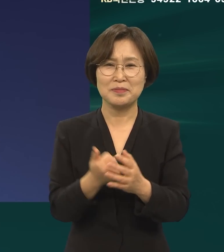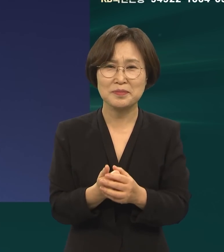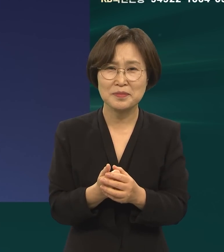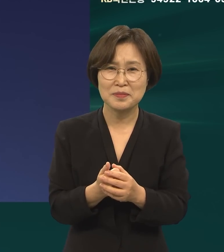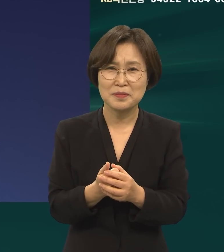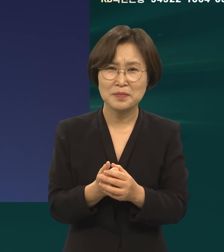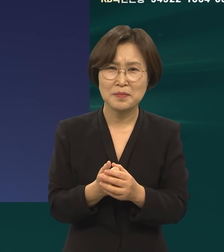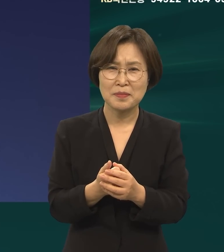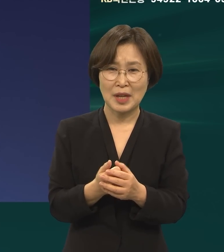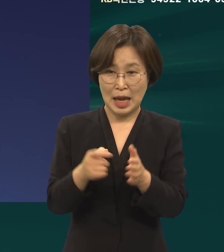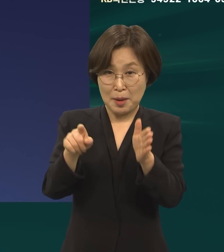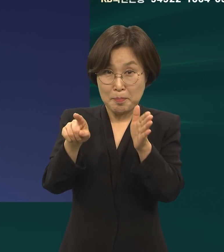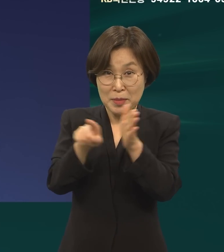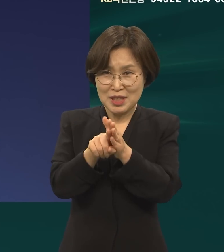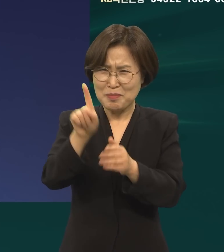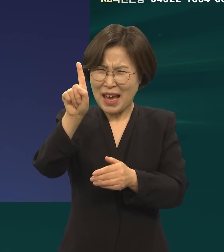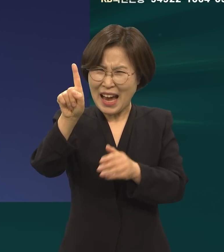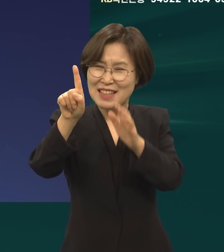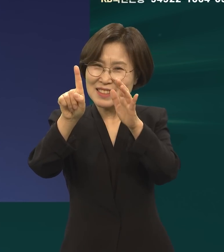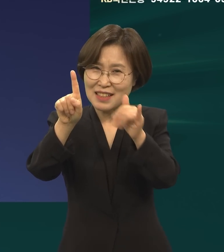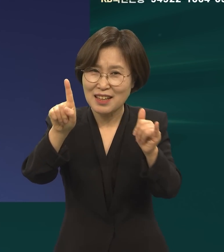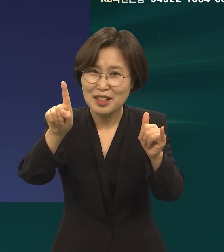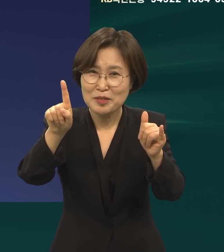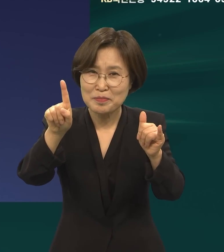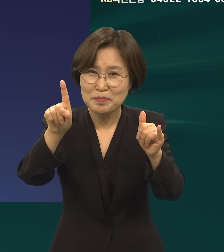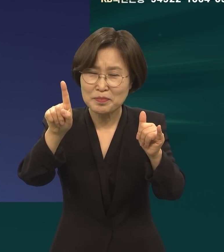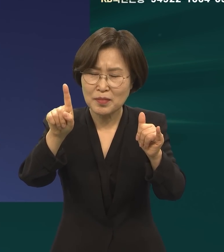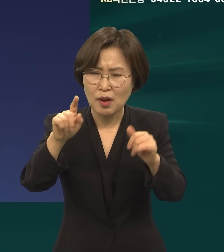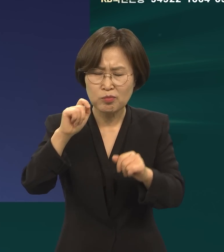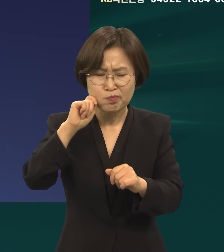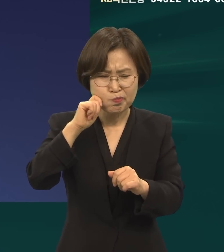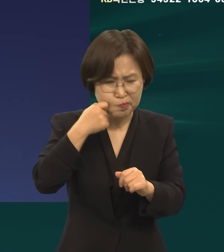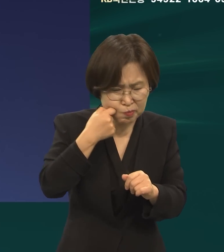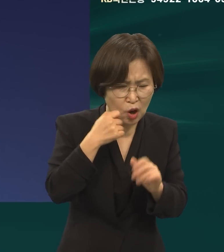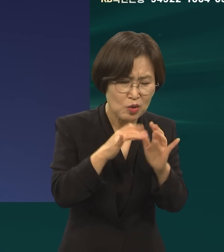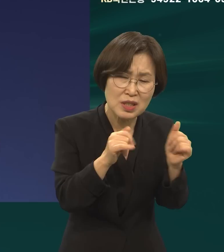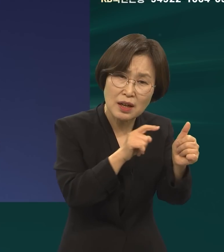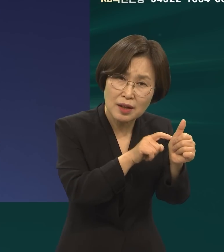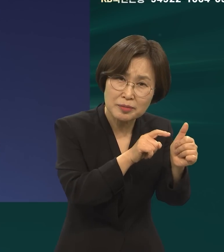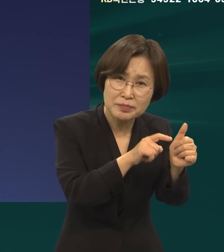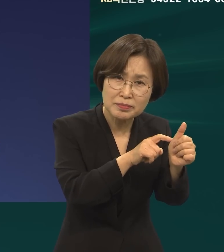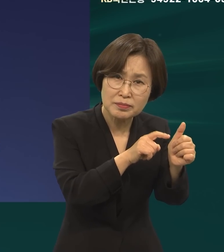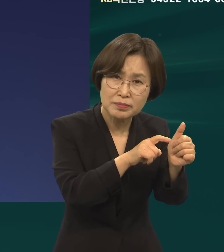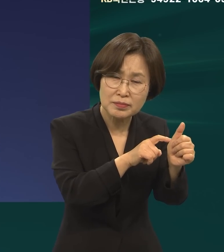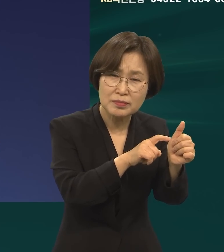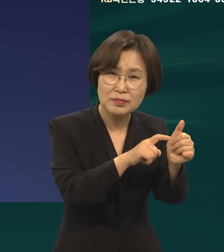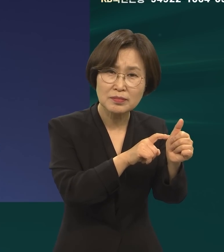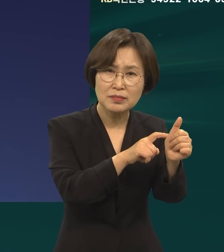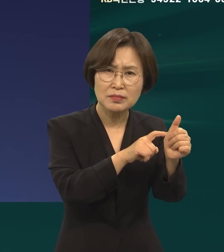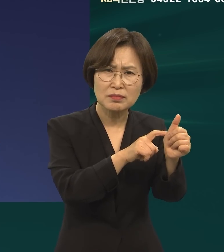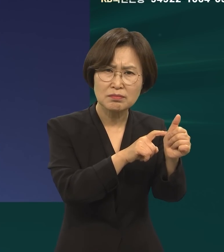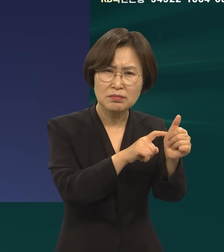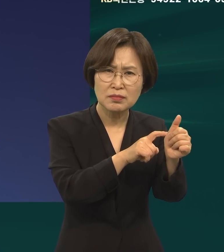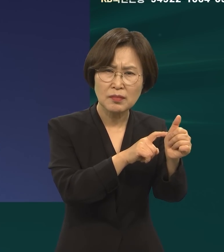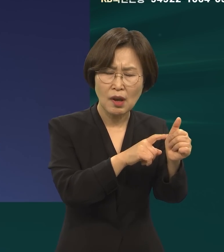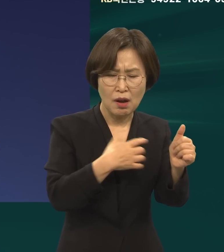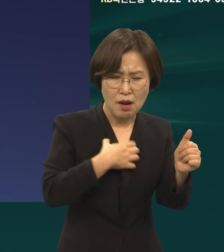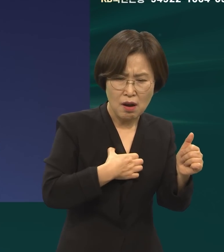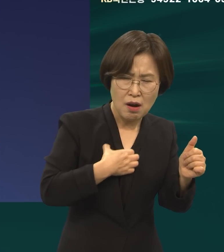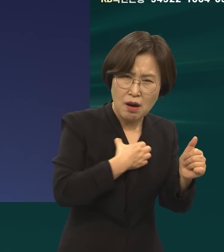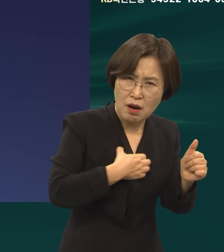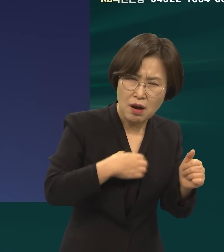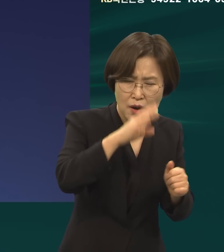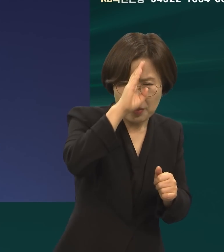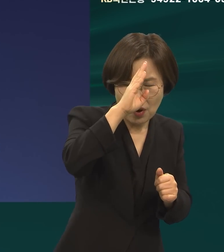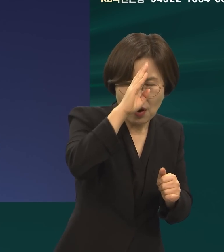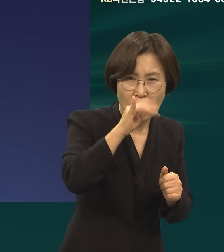아세요? 믿음의 한 사람이 어려움을 당하고 있는 사람, 내가 어려움을 당할 때 마찬가지죠. 내가 이 비극 속에 있지만 병 속에